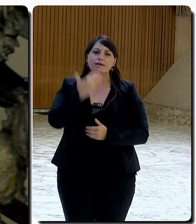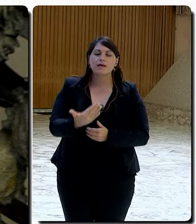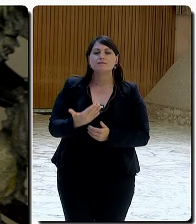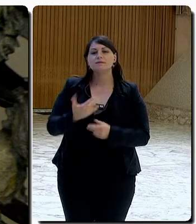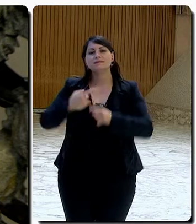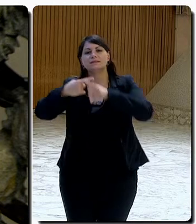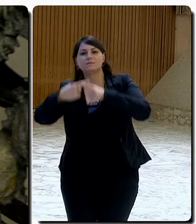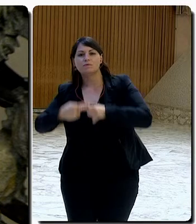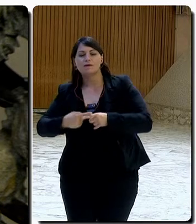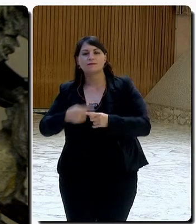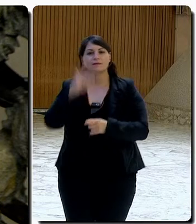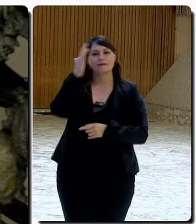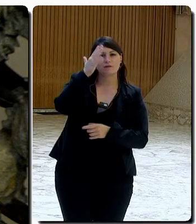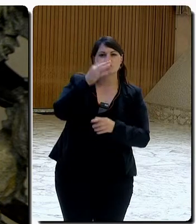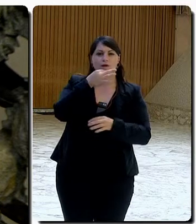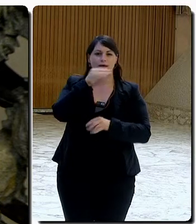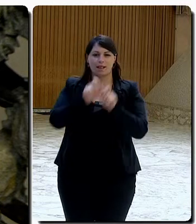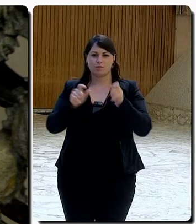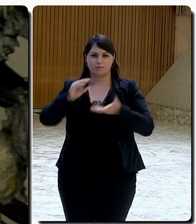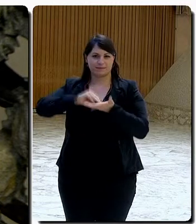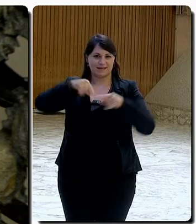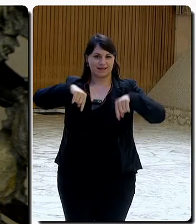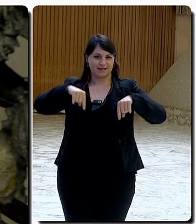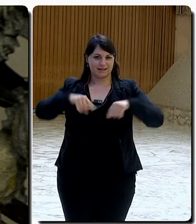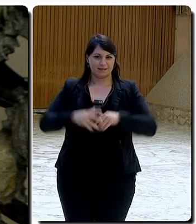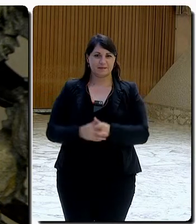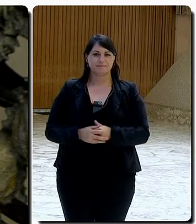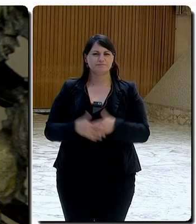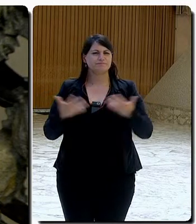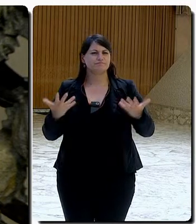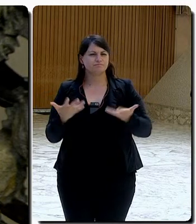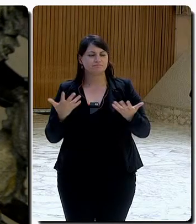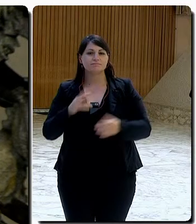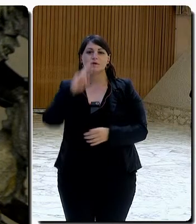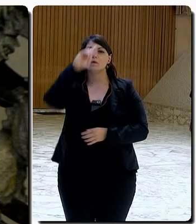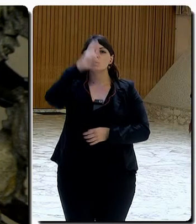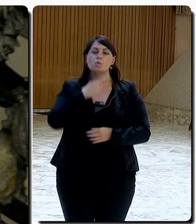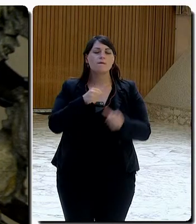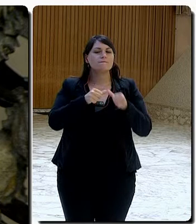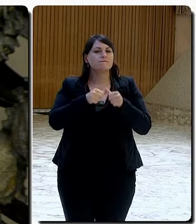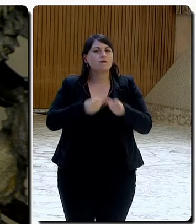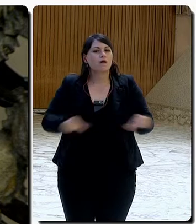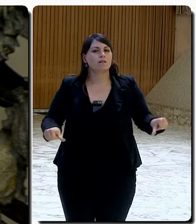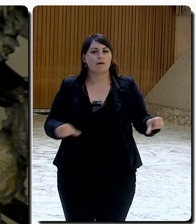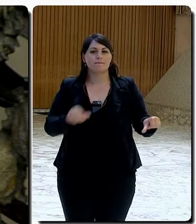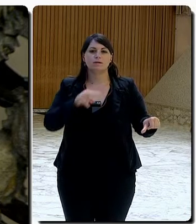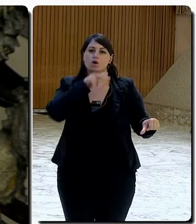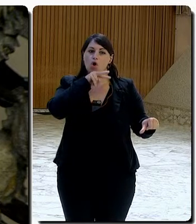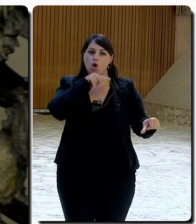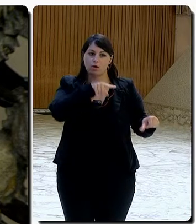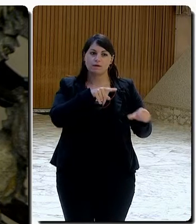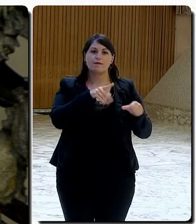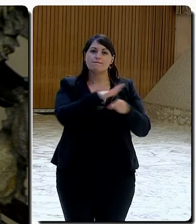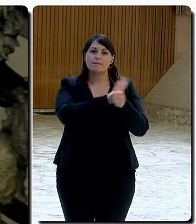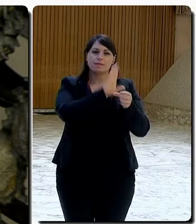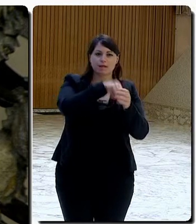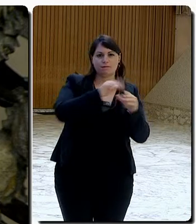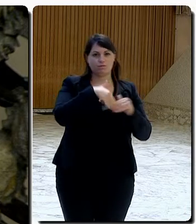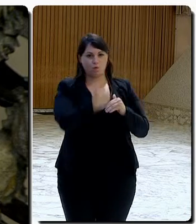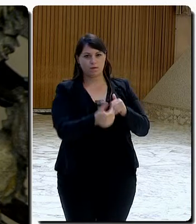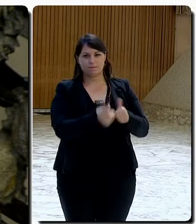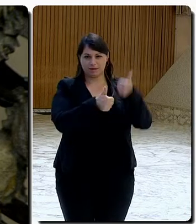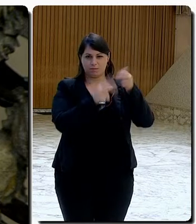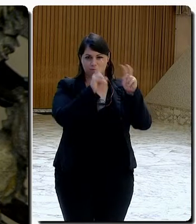riflessioni dei nostri relatori qui presenti. Il ruolo fondamentale dei nonni dentro e fuori la famiglia sarà il